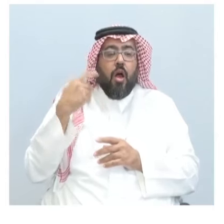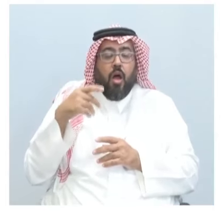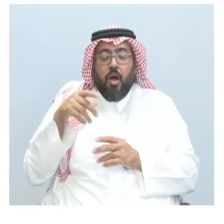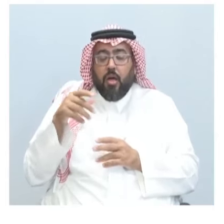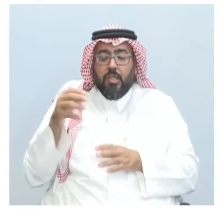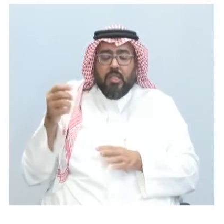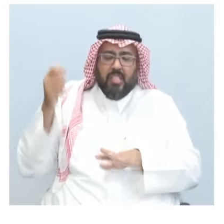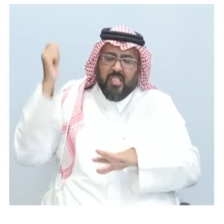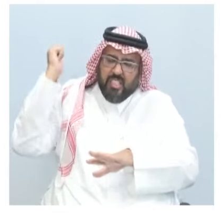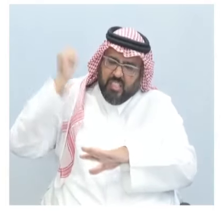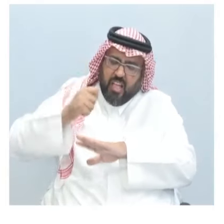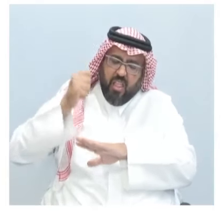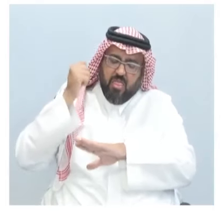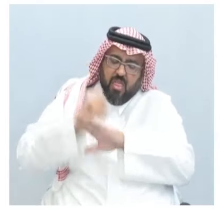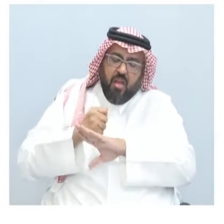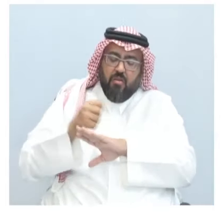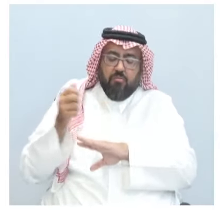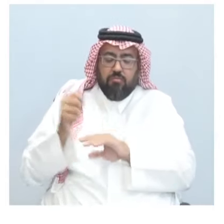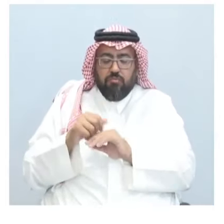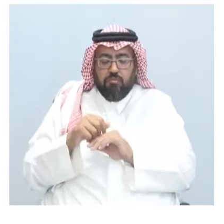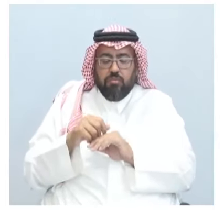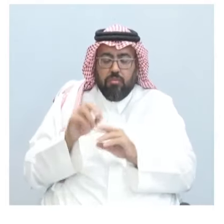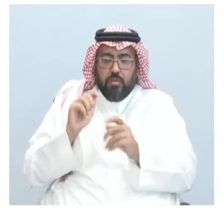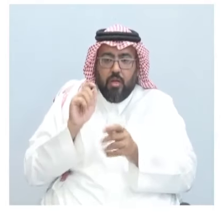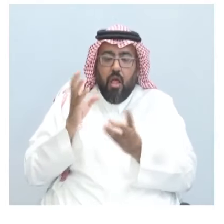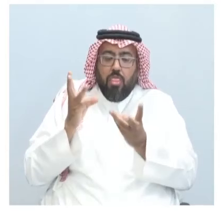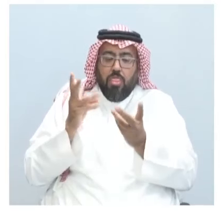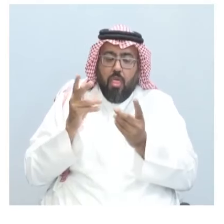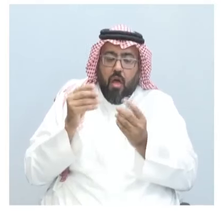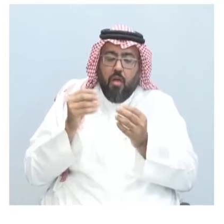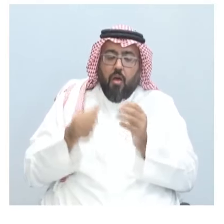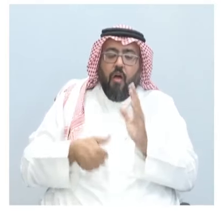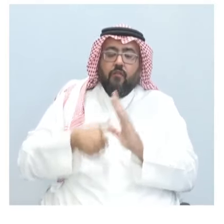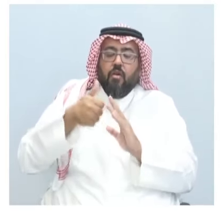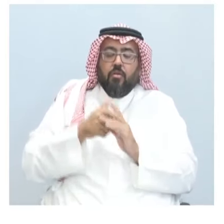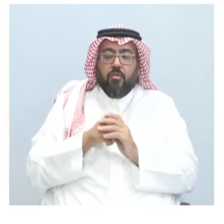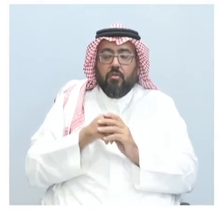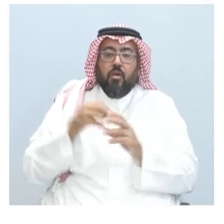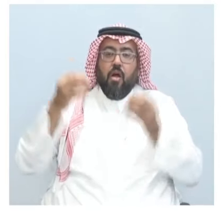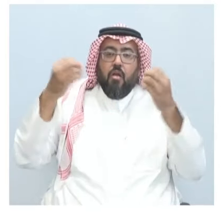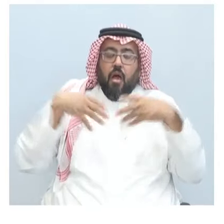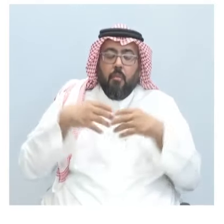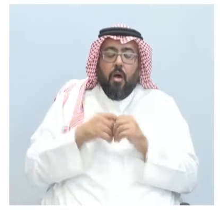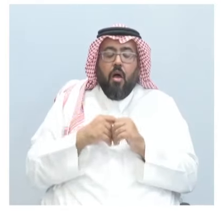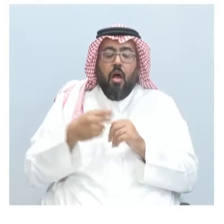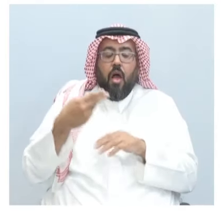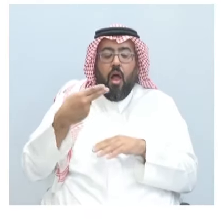قومه الله سبحانه وتعالى يعد افضاله ونعمه على على موسى